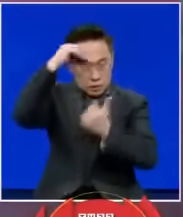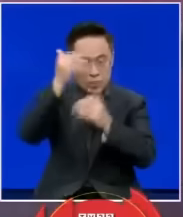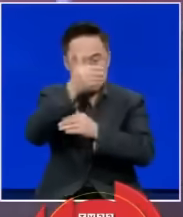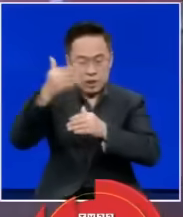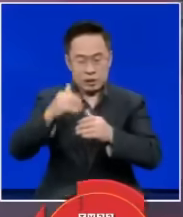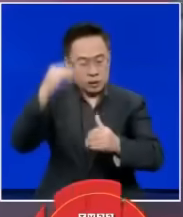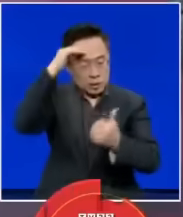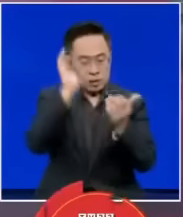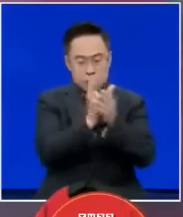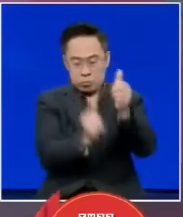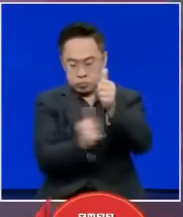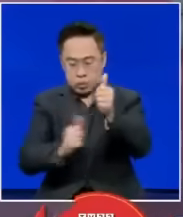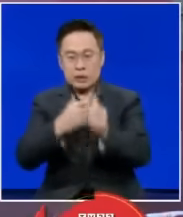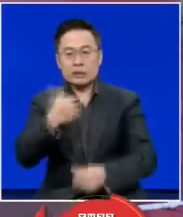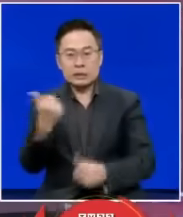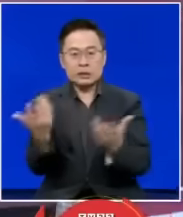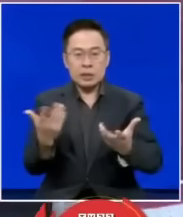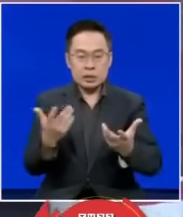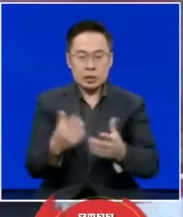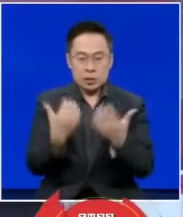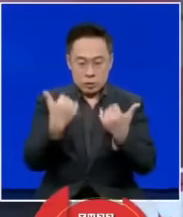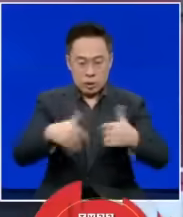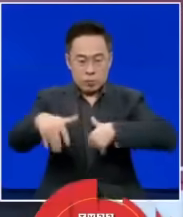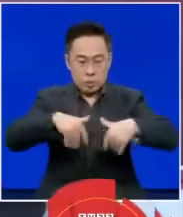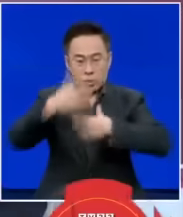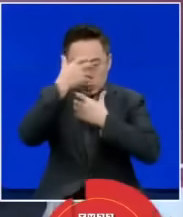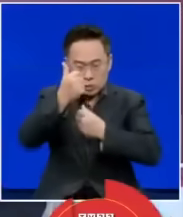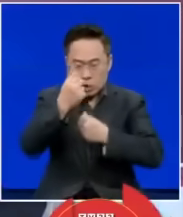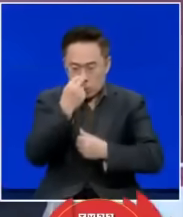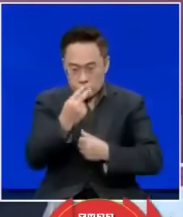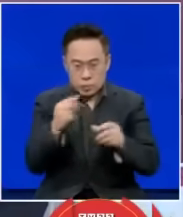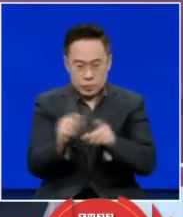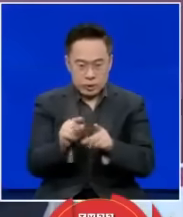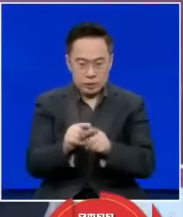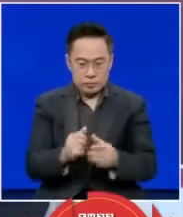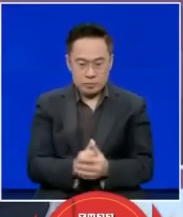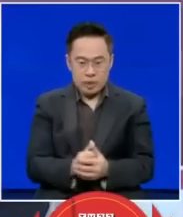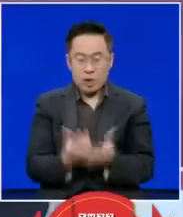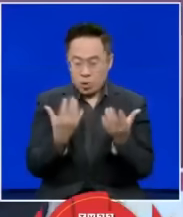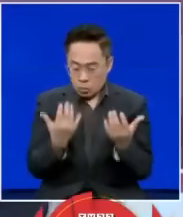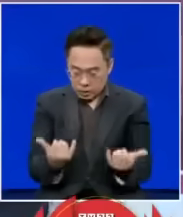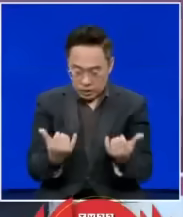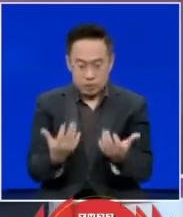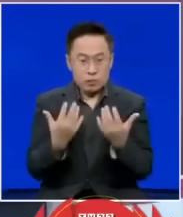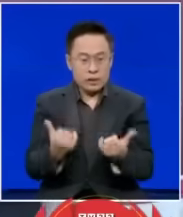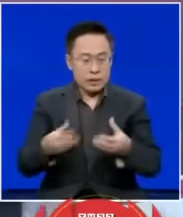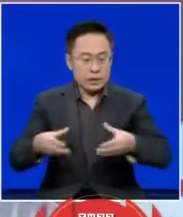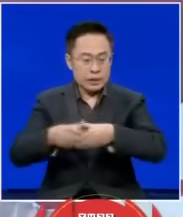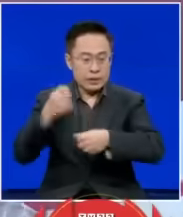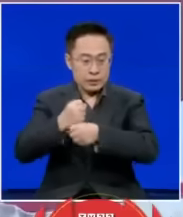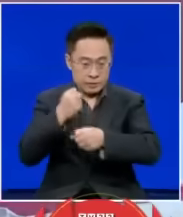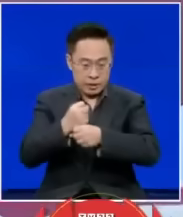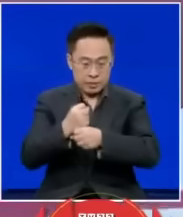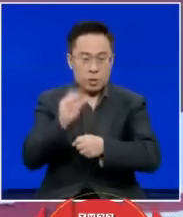ท่านอื ่ นๆ นะคะก็เพราะว่าสังคมเองก็ให้ความสนใจนะคะแต่ว่าแน่ๆเลยก็คือช่วงบ่ายวันนี้ค่ะชุดทำคดีเว็บพนัน